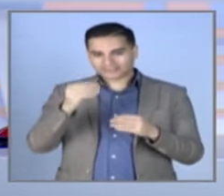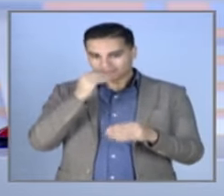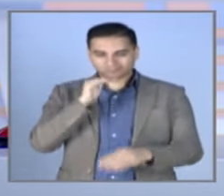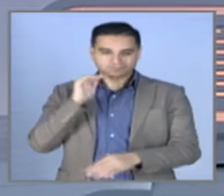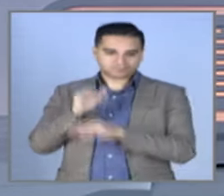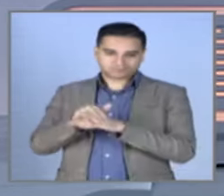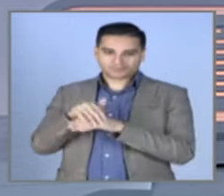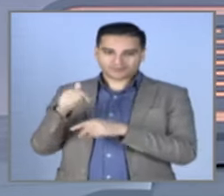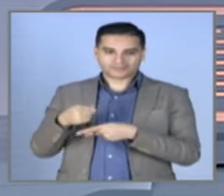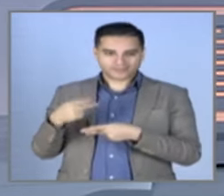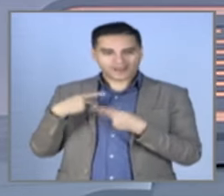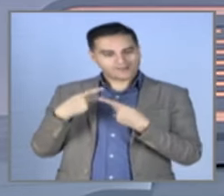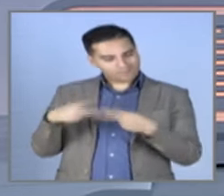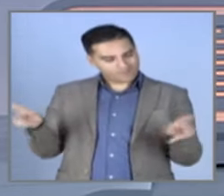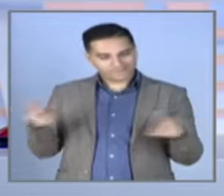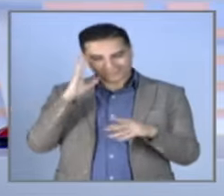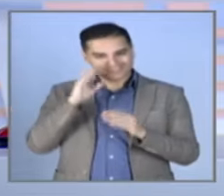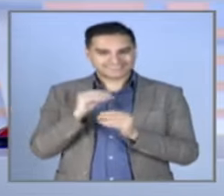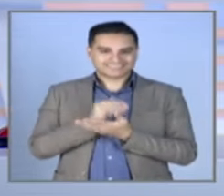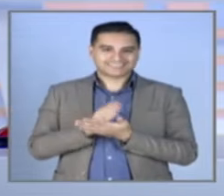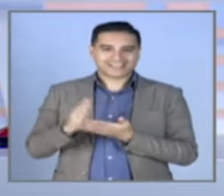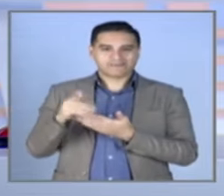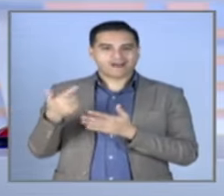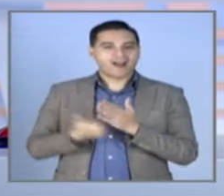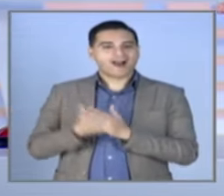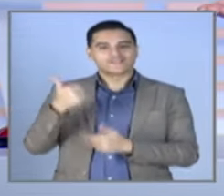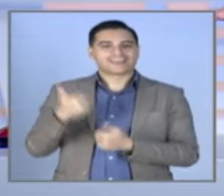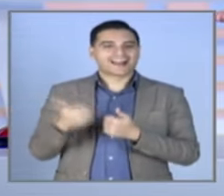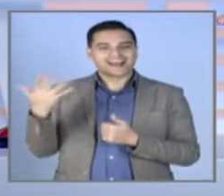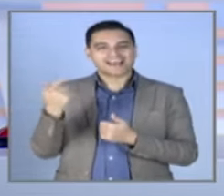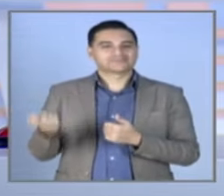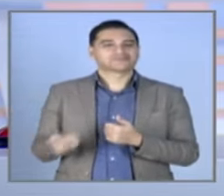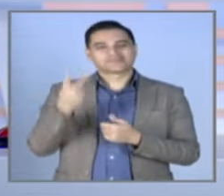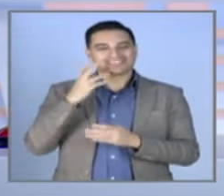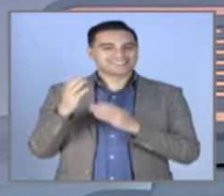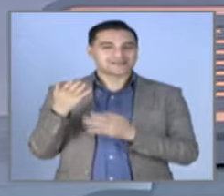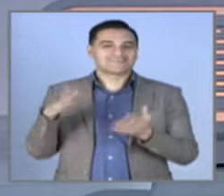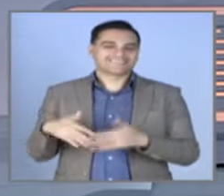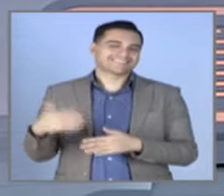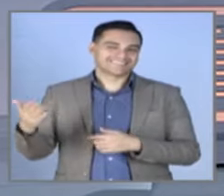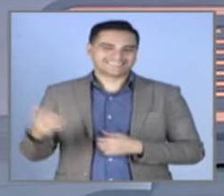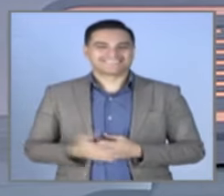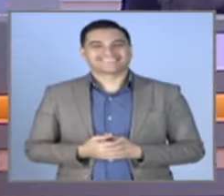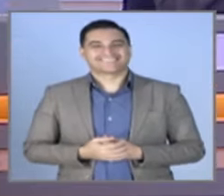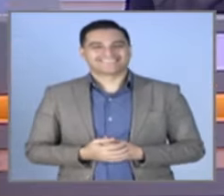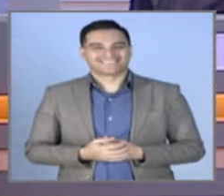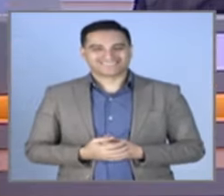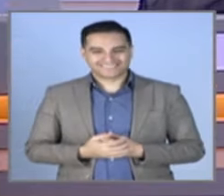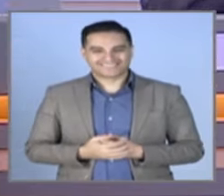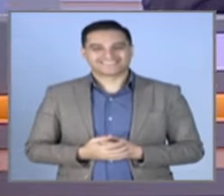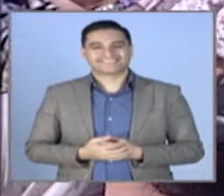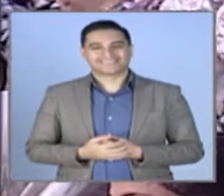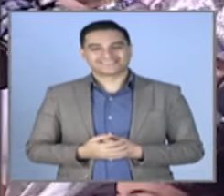عزومه خلاص انا عفوت عنه ده افضل لاعب في ماتش النهارده ب 75 نقطه